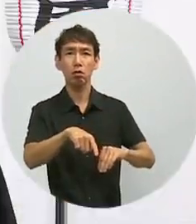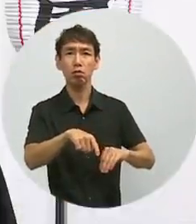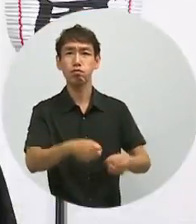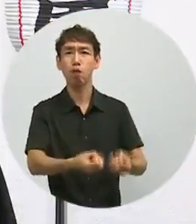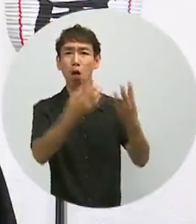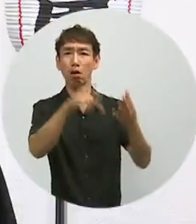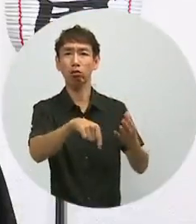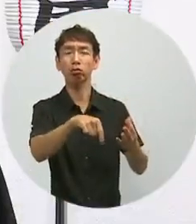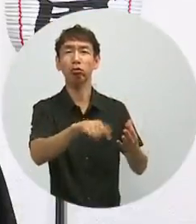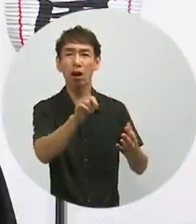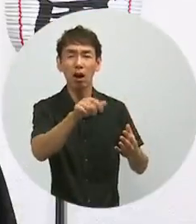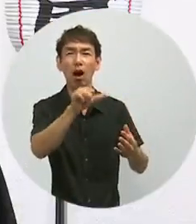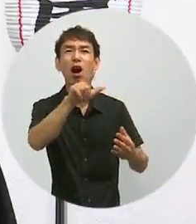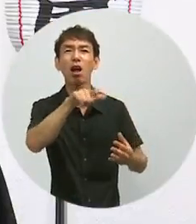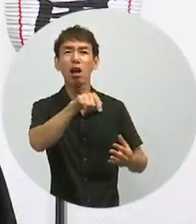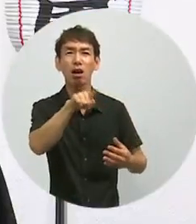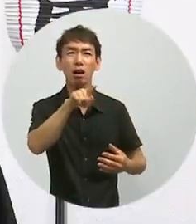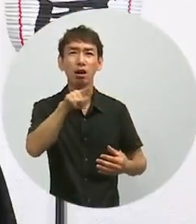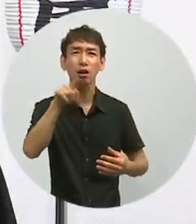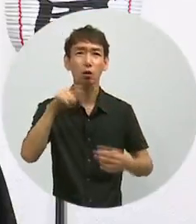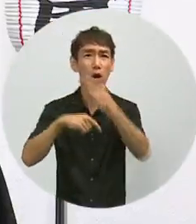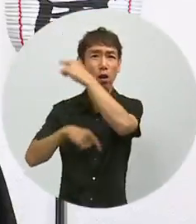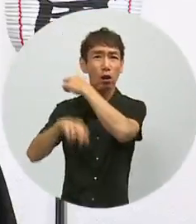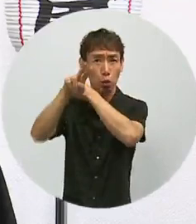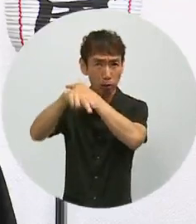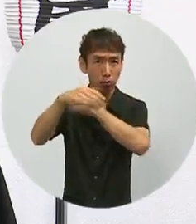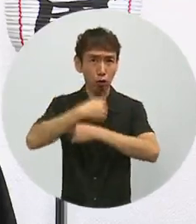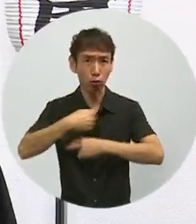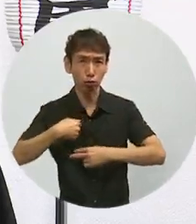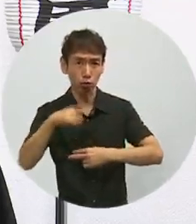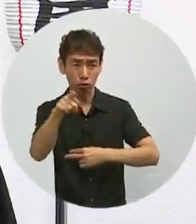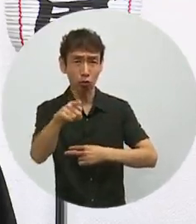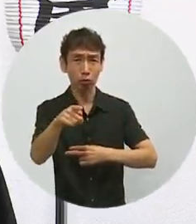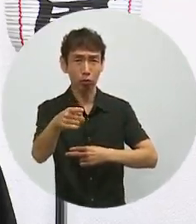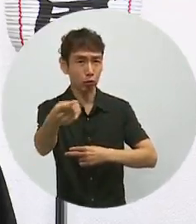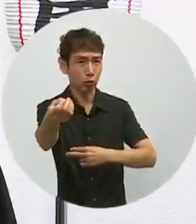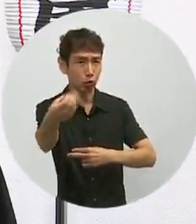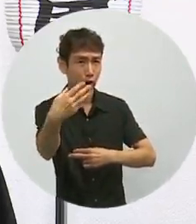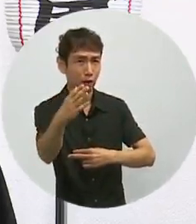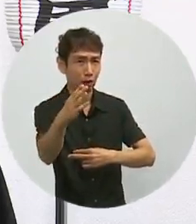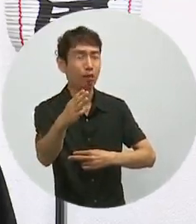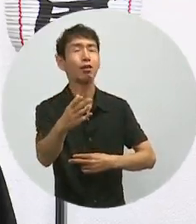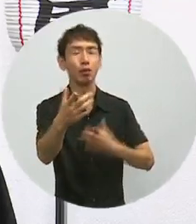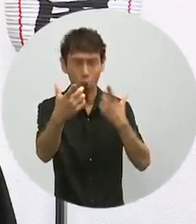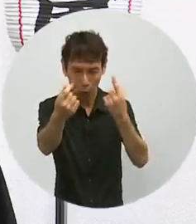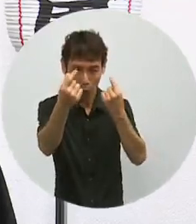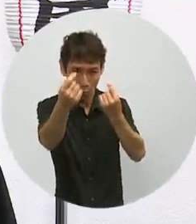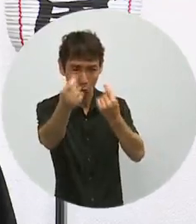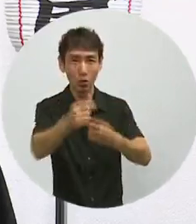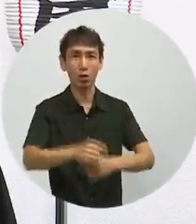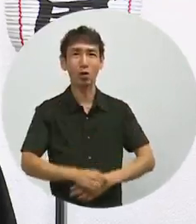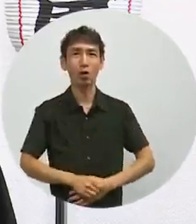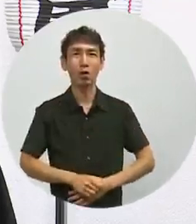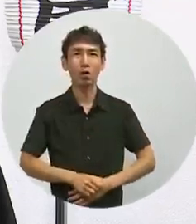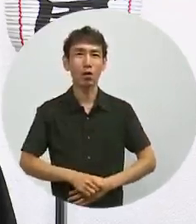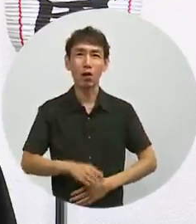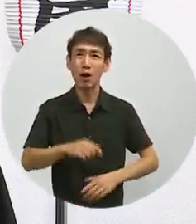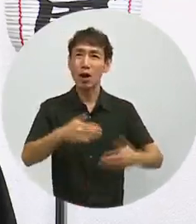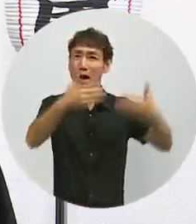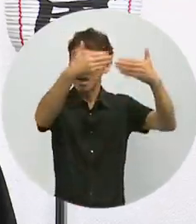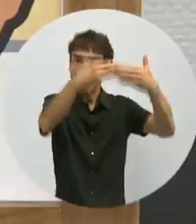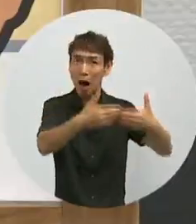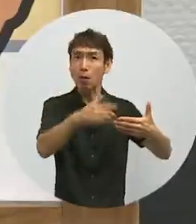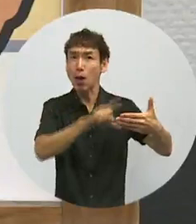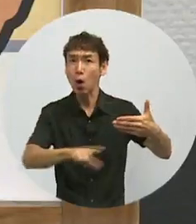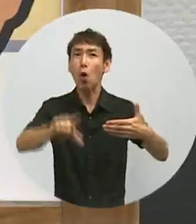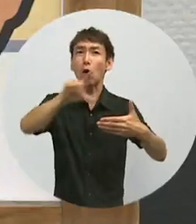だからあれだよあれ、みんな読めるかい、いくぞ、せーの、そうだよ、やっぱり壁よりネズミが強い